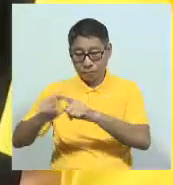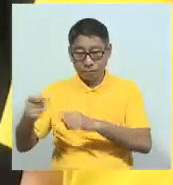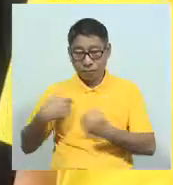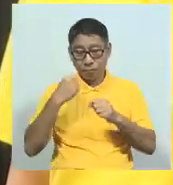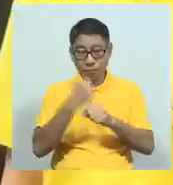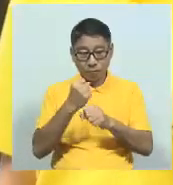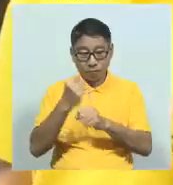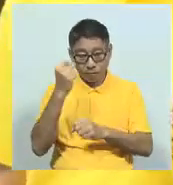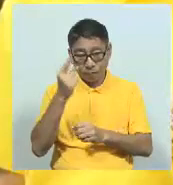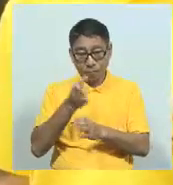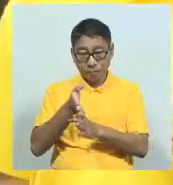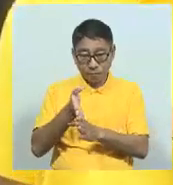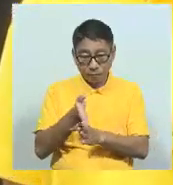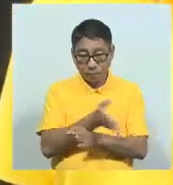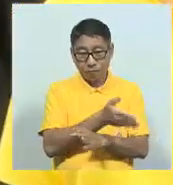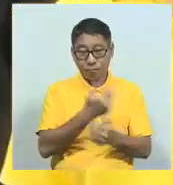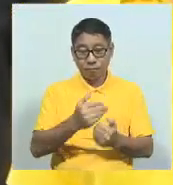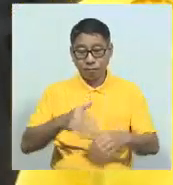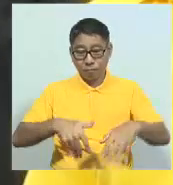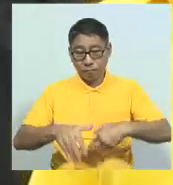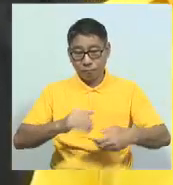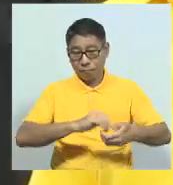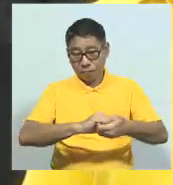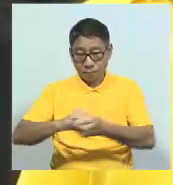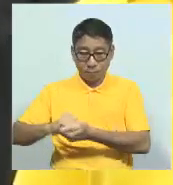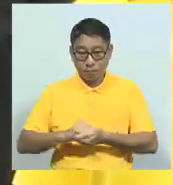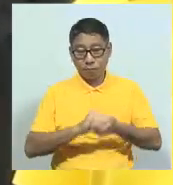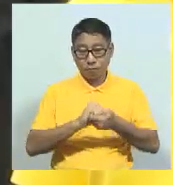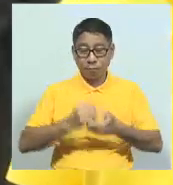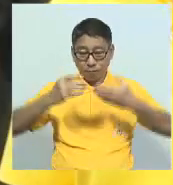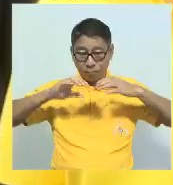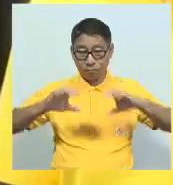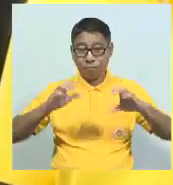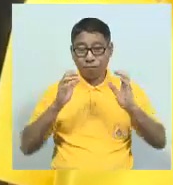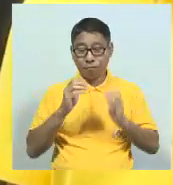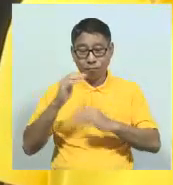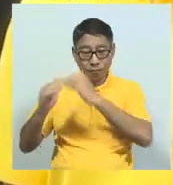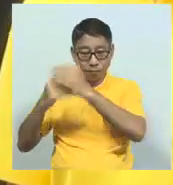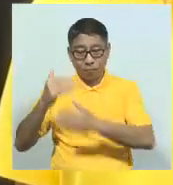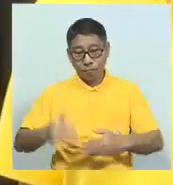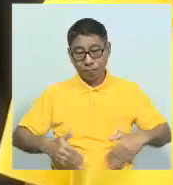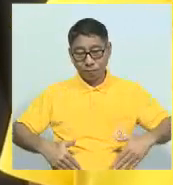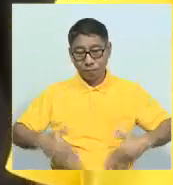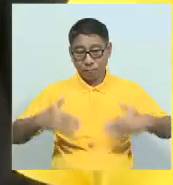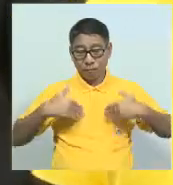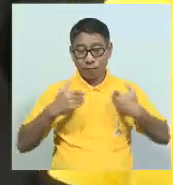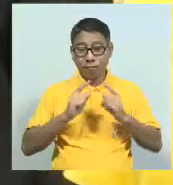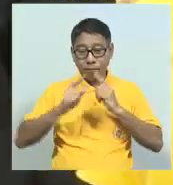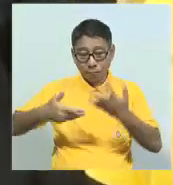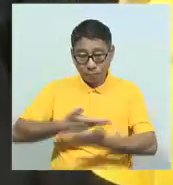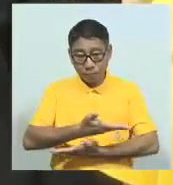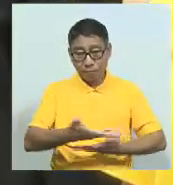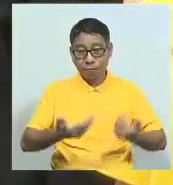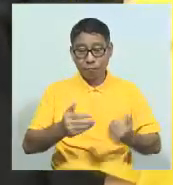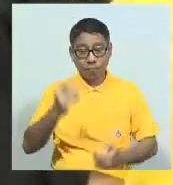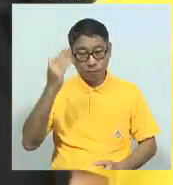เมื่อกี้นี้ก่อนออกมาทางชาวบ้านครับบอกเขายินดีร่วมมือกับรัฐบาลร่วมมือกับหน่วยงานในการที่จะพัฒนาชีวิตความอยู่ของแต่ขอให้พูดคุยกับเขาหน่อยให้เข